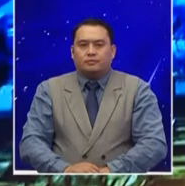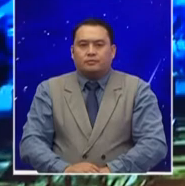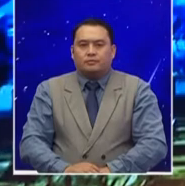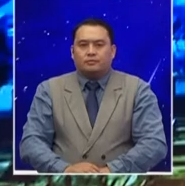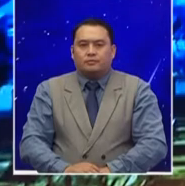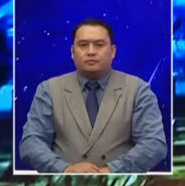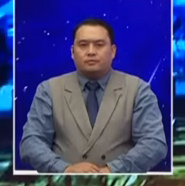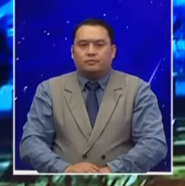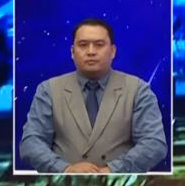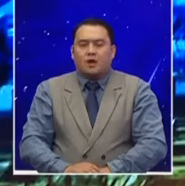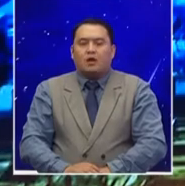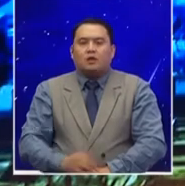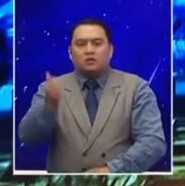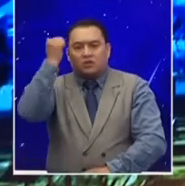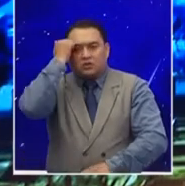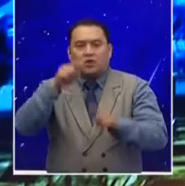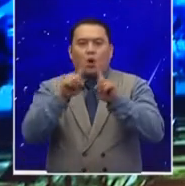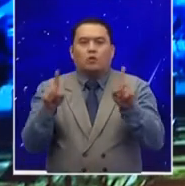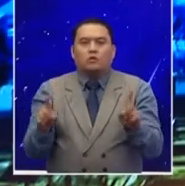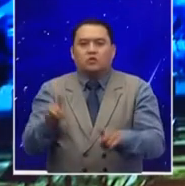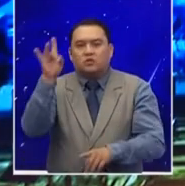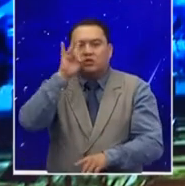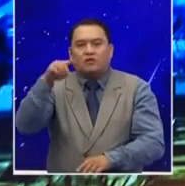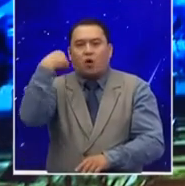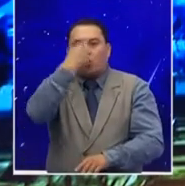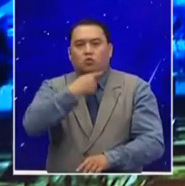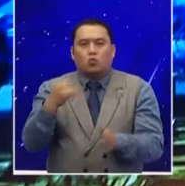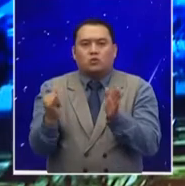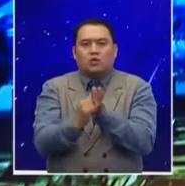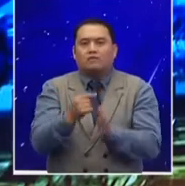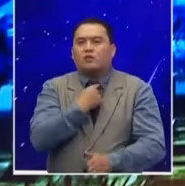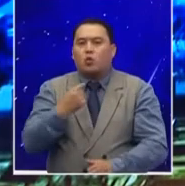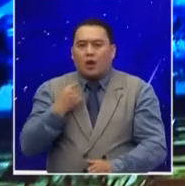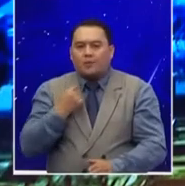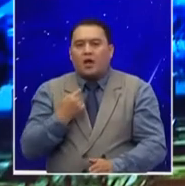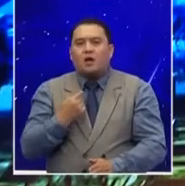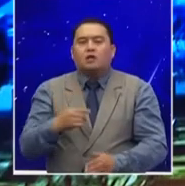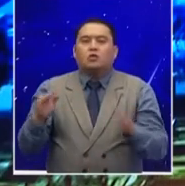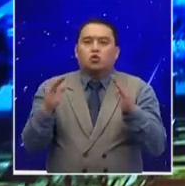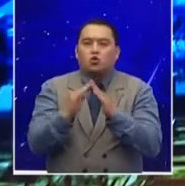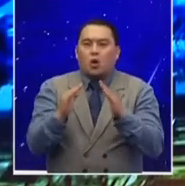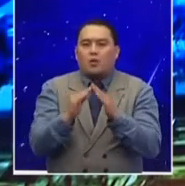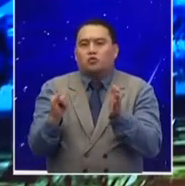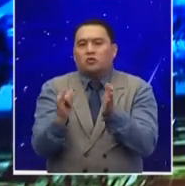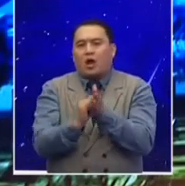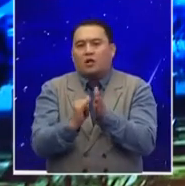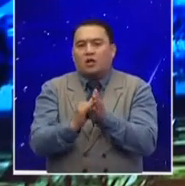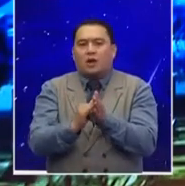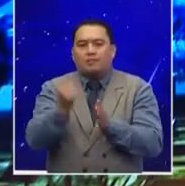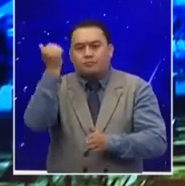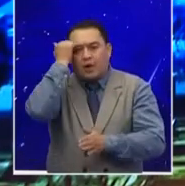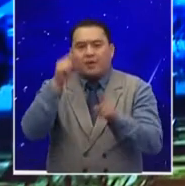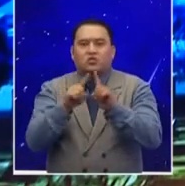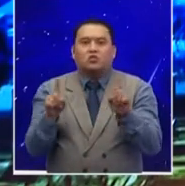забыт. Еще одну мемориальную доску в честь известной личности установили в Талдыкургане. Один из домов города теперь украшает